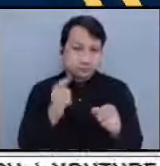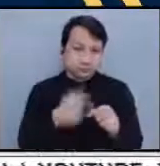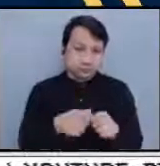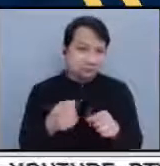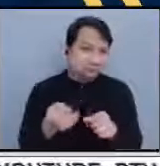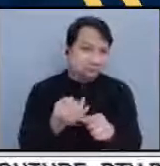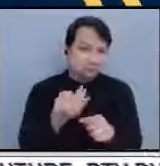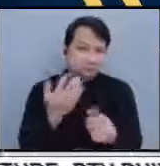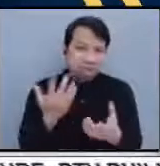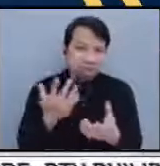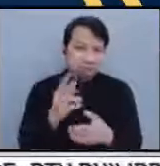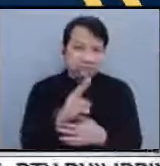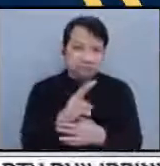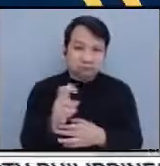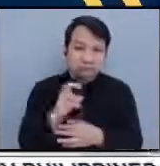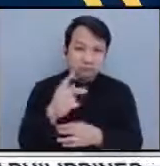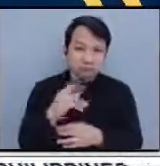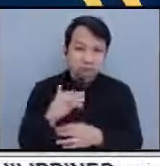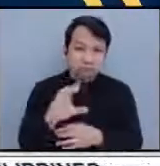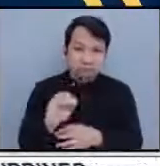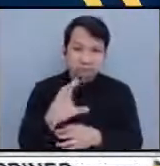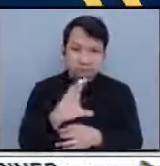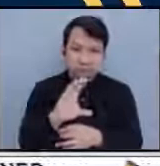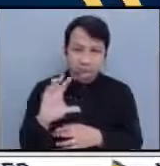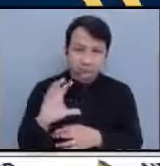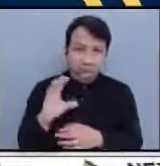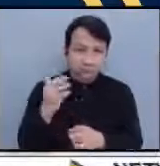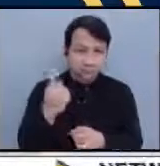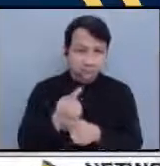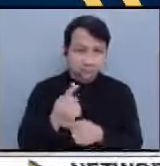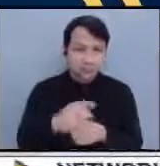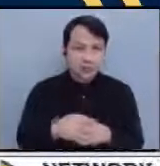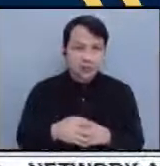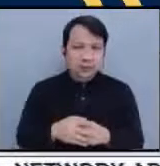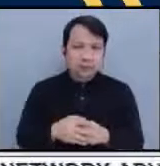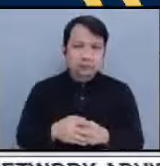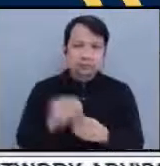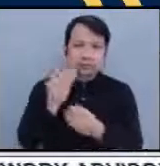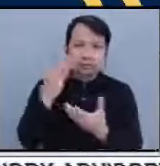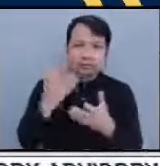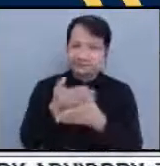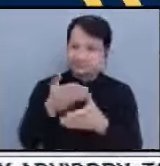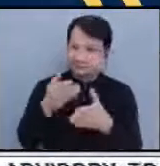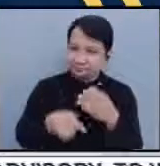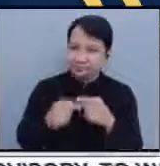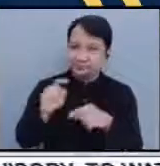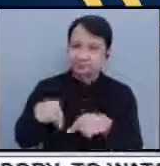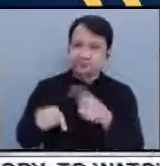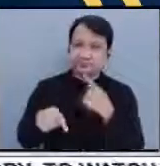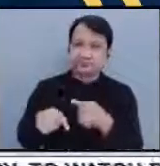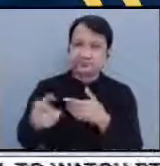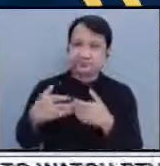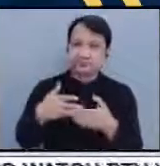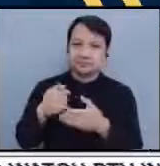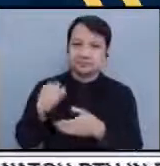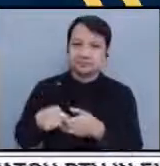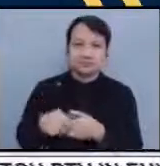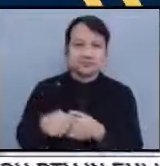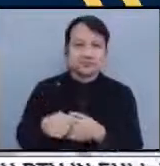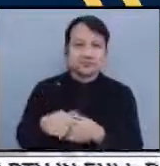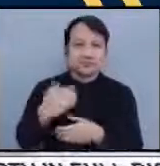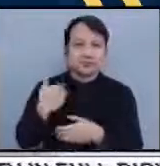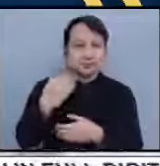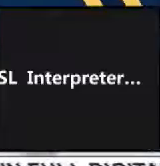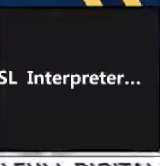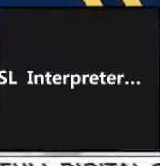100, 200 kilos o 500 kilos, di ba? Dapat divided by sa ganun. Ang sinasabi namin, maging equitable